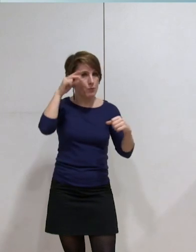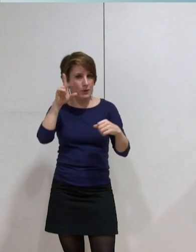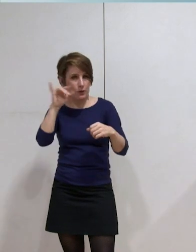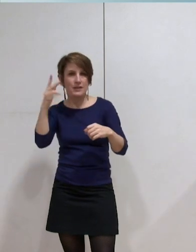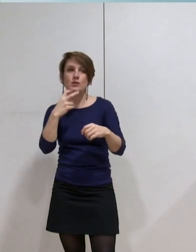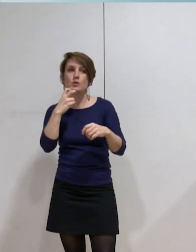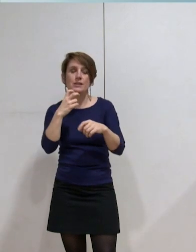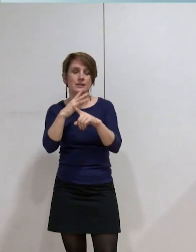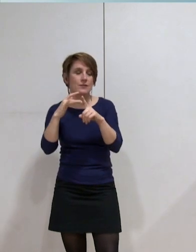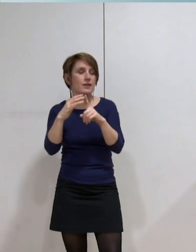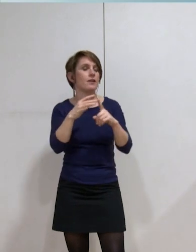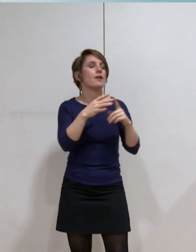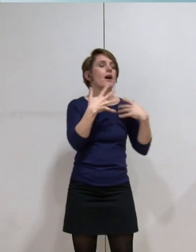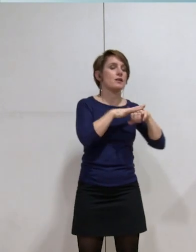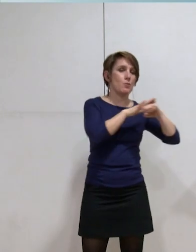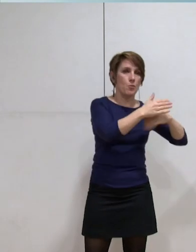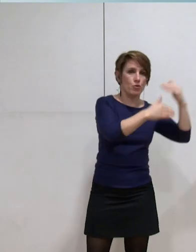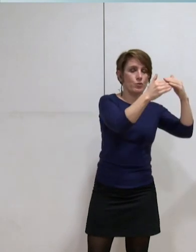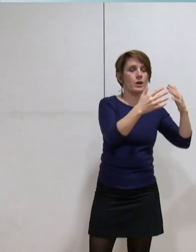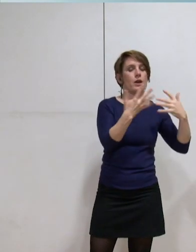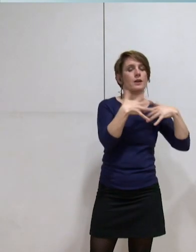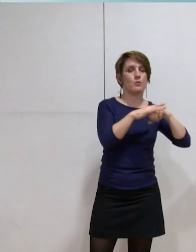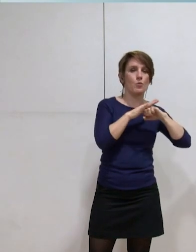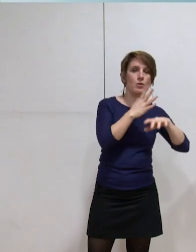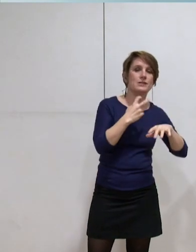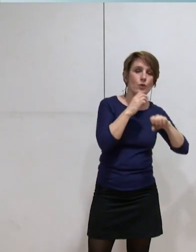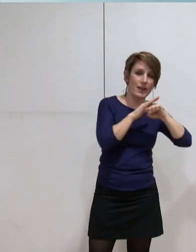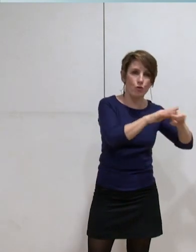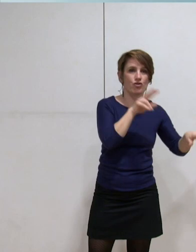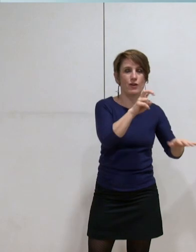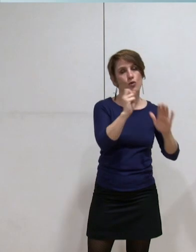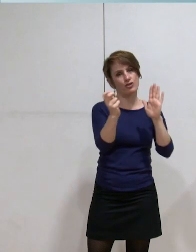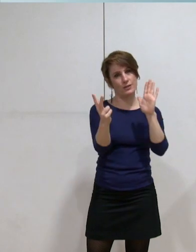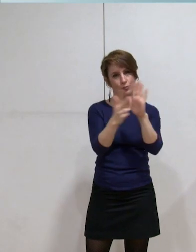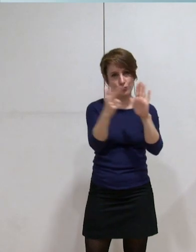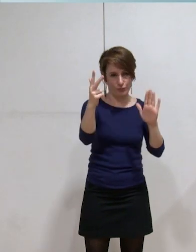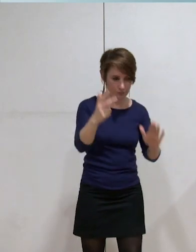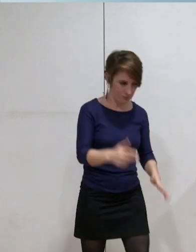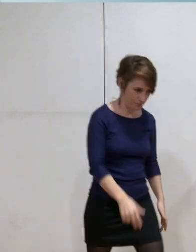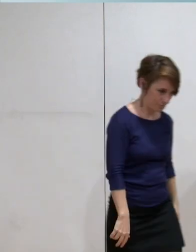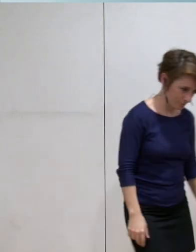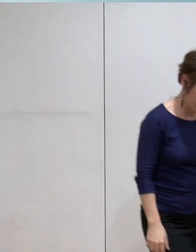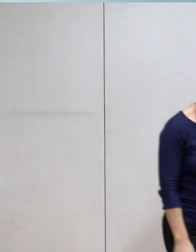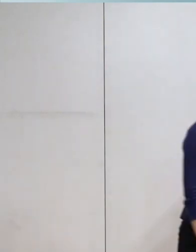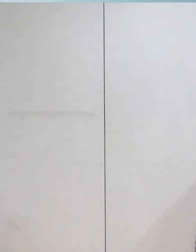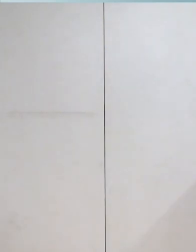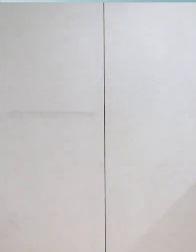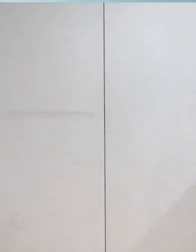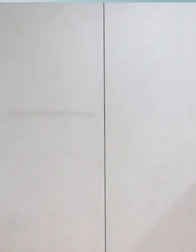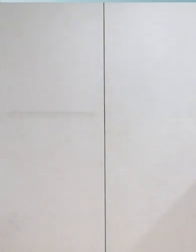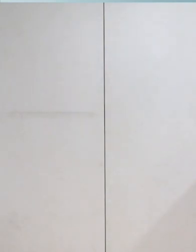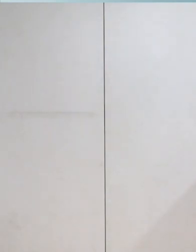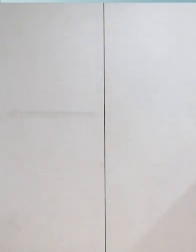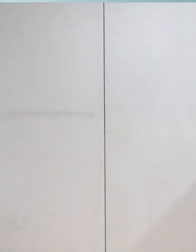UD société civile rassemblement de gauche et de progrès rassemblement citoyen de la gauche et écologistes délibération 47 adoptée je passe à la